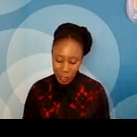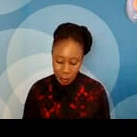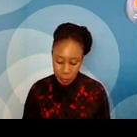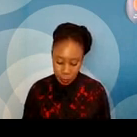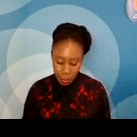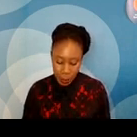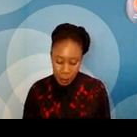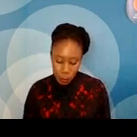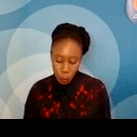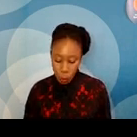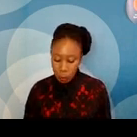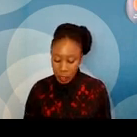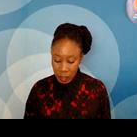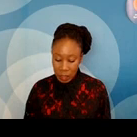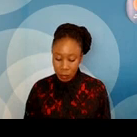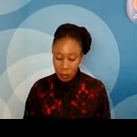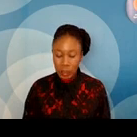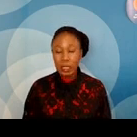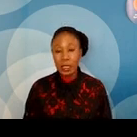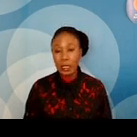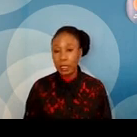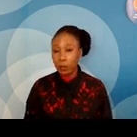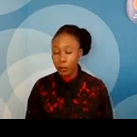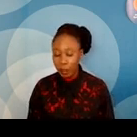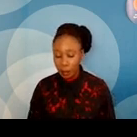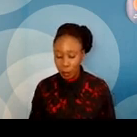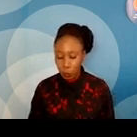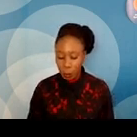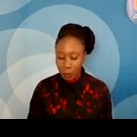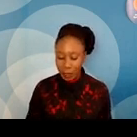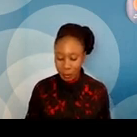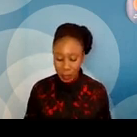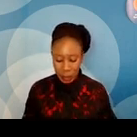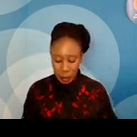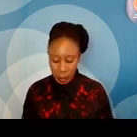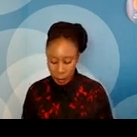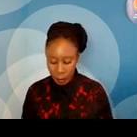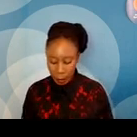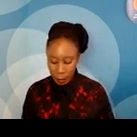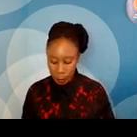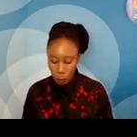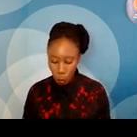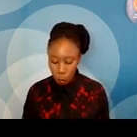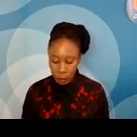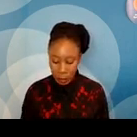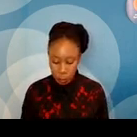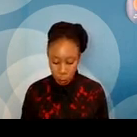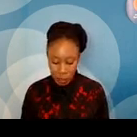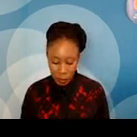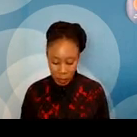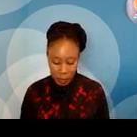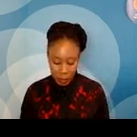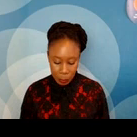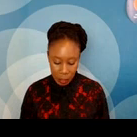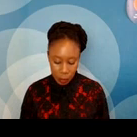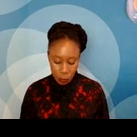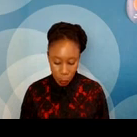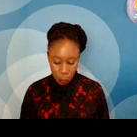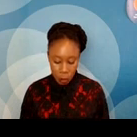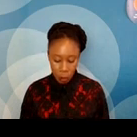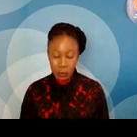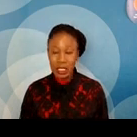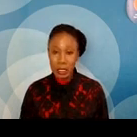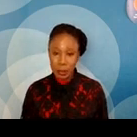åldersheterogen arbetsplats, som beskrivet i författaren Johan Mellqvists bok Ålderism har blivit en